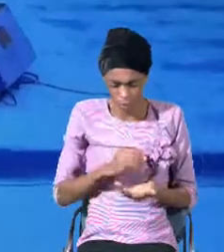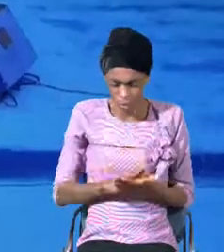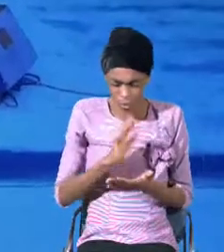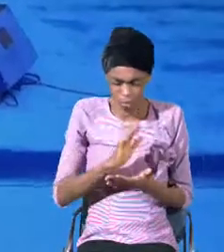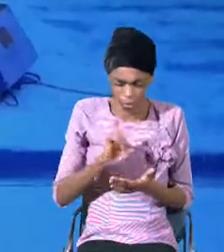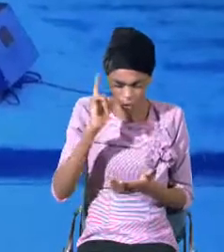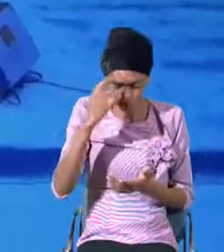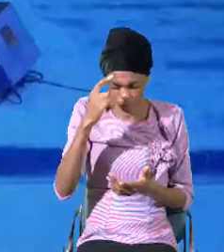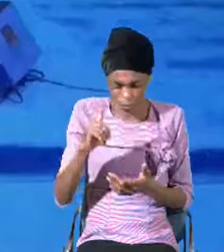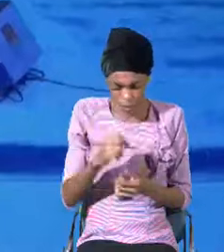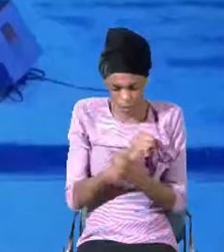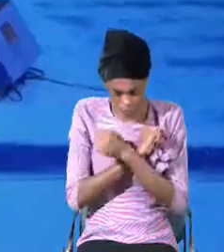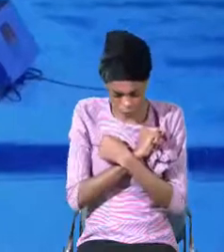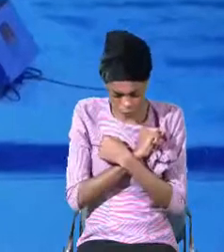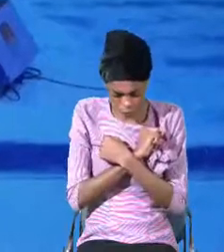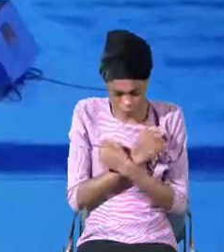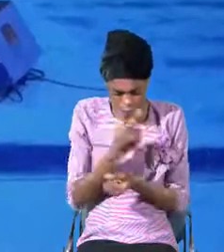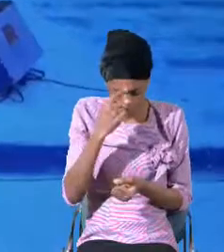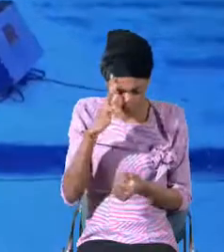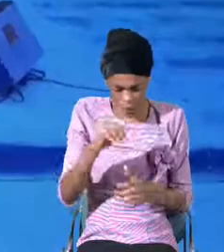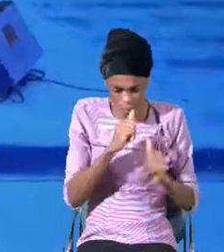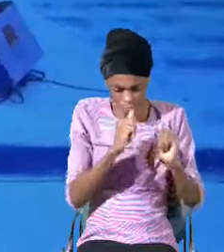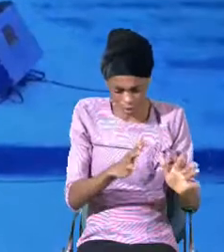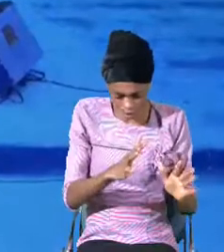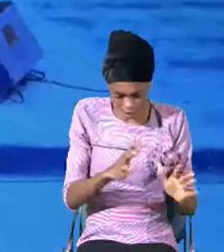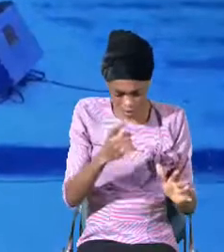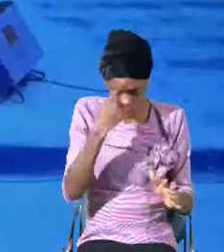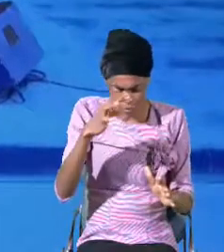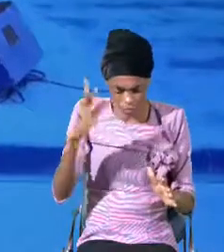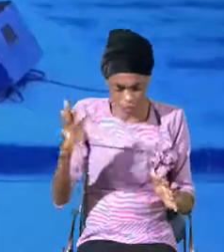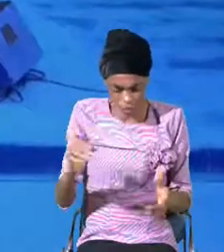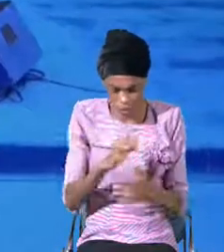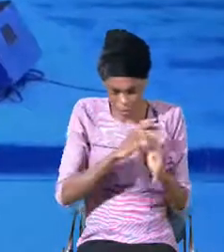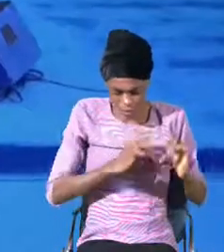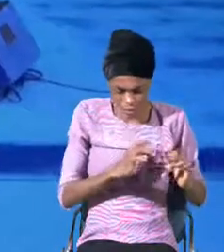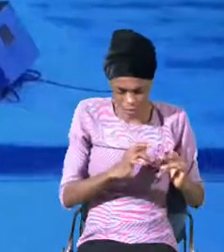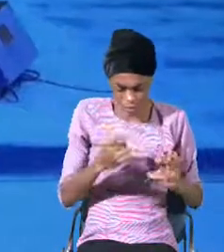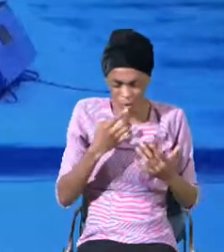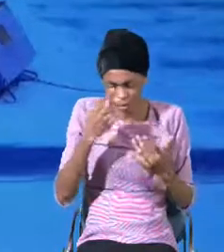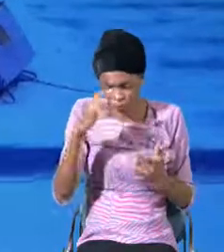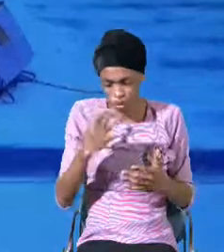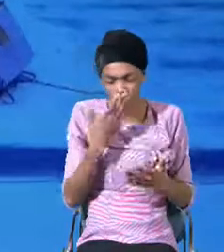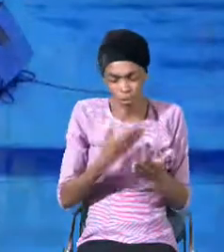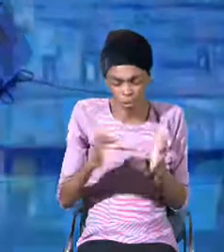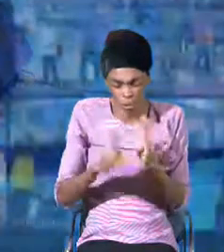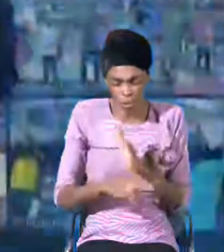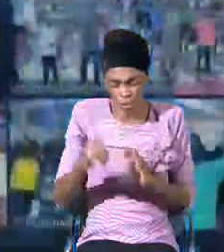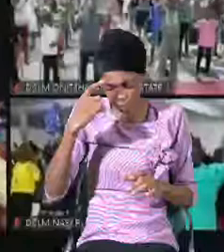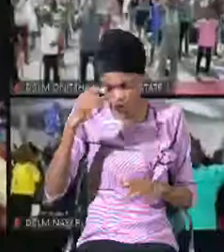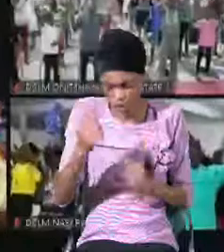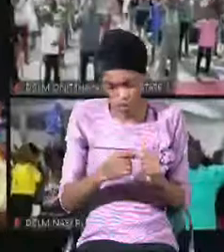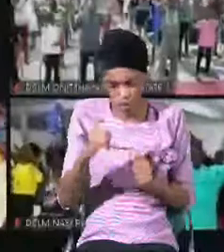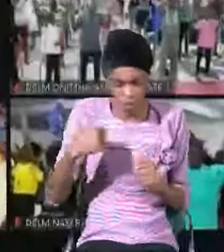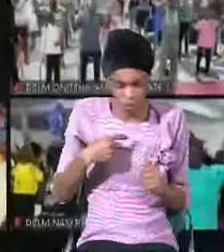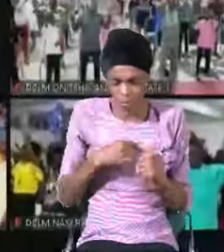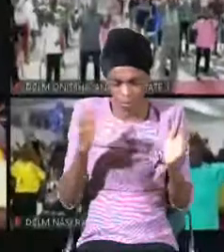nous te glorifions pour ton amour, pour ta miséricorde, pour ta compassion, pour ta bonté, pour tout le monde.